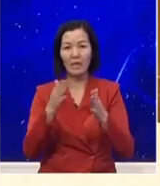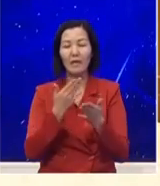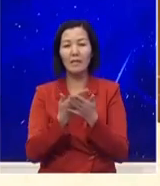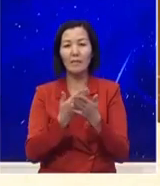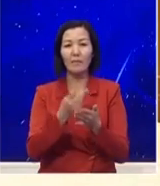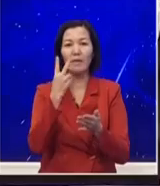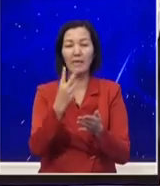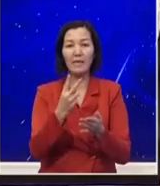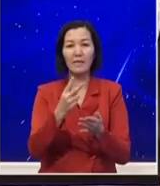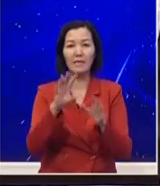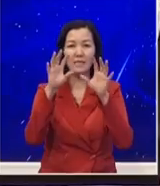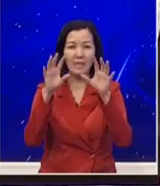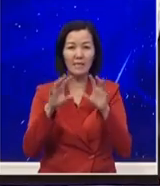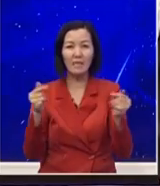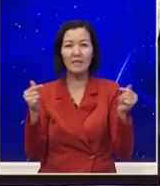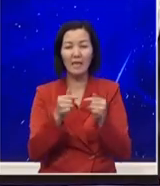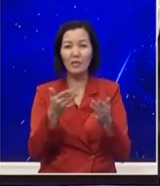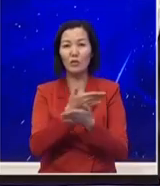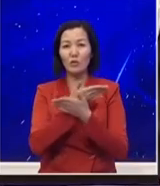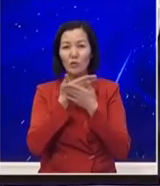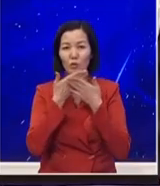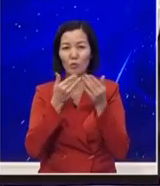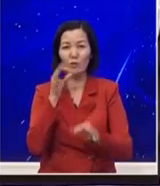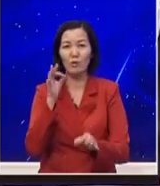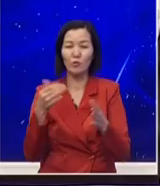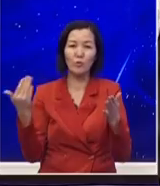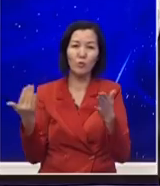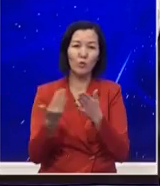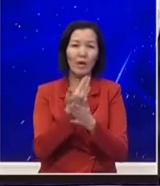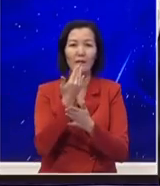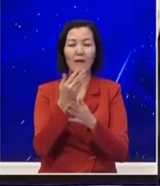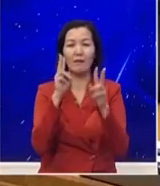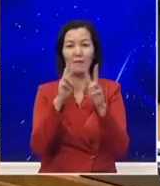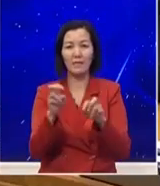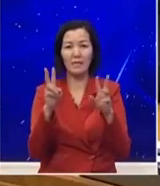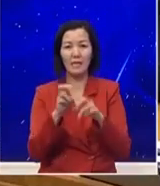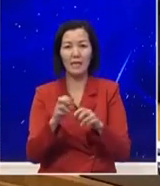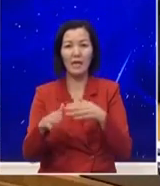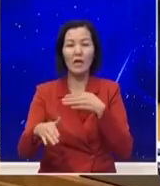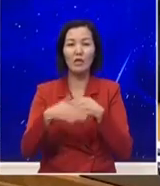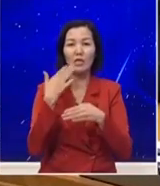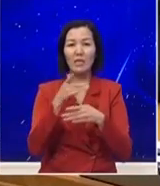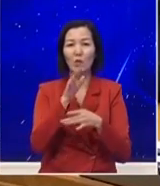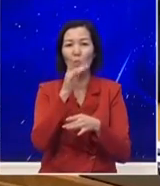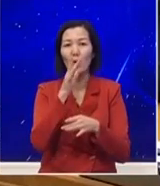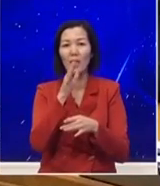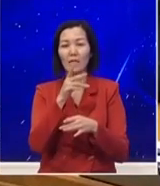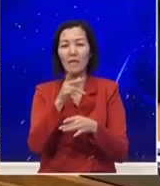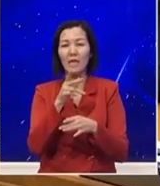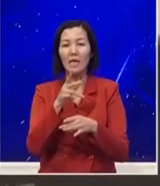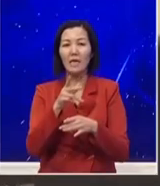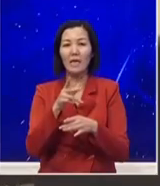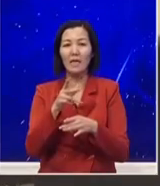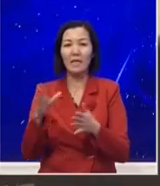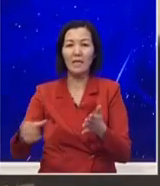екі ел заңдарында сәйкессіздік туындаса, сот үкімі қайта қаралады. Алайда жазаның сипаты мен мерзімі Корея тағайындаған